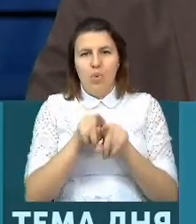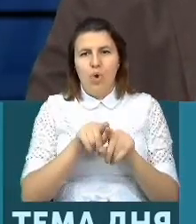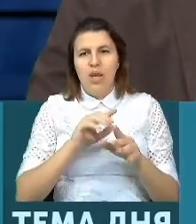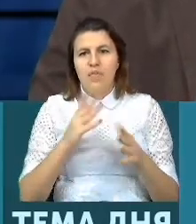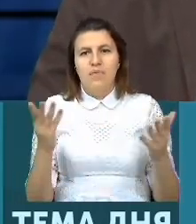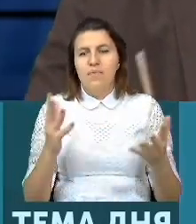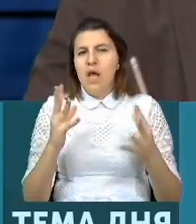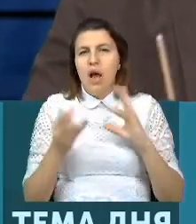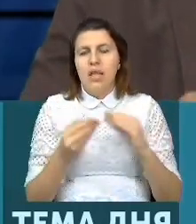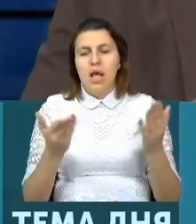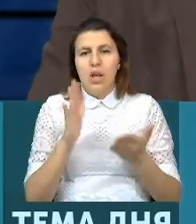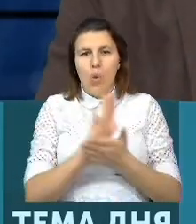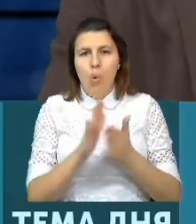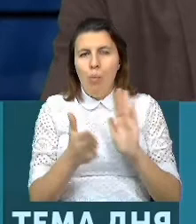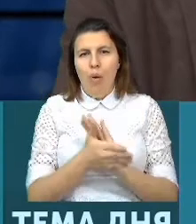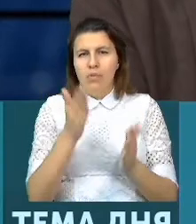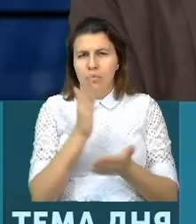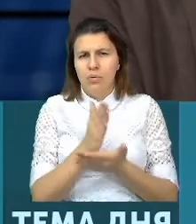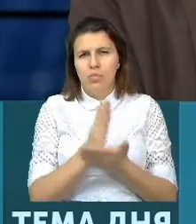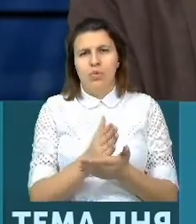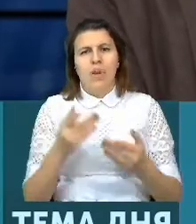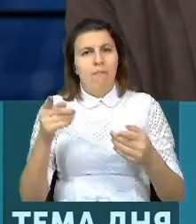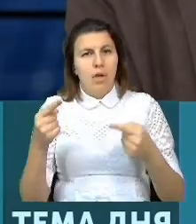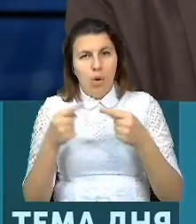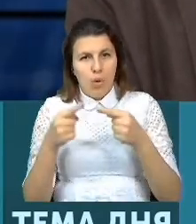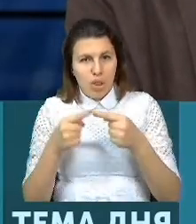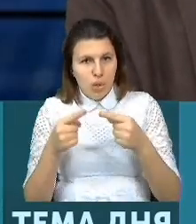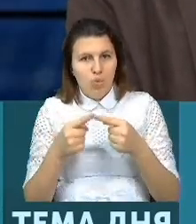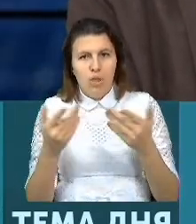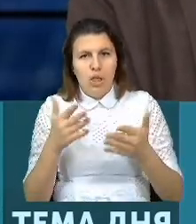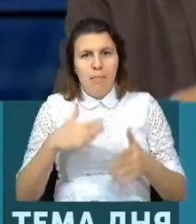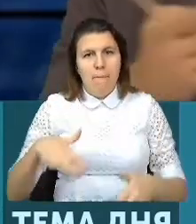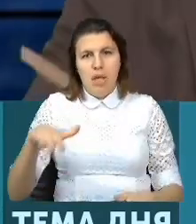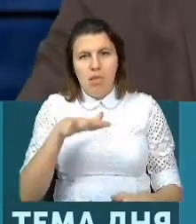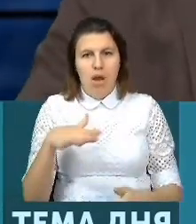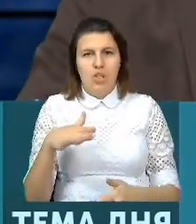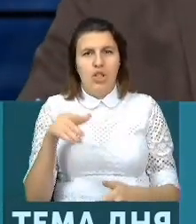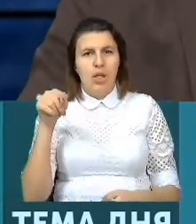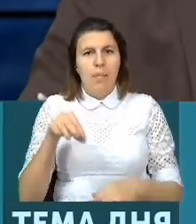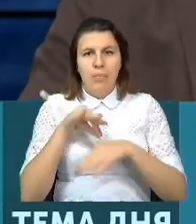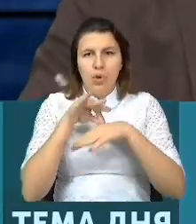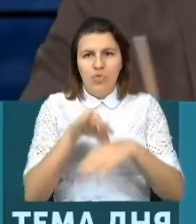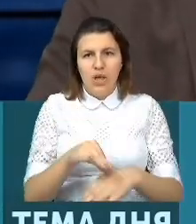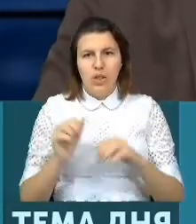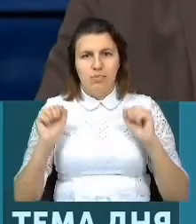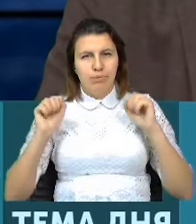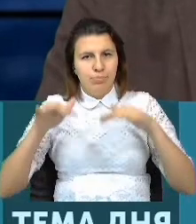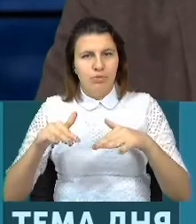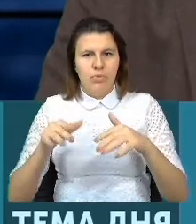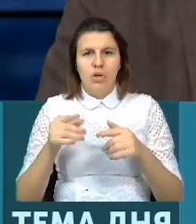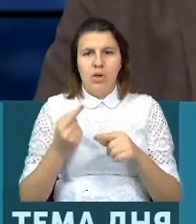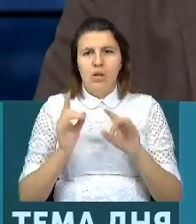існує? Та? Чи ви орендуєте комунальний якийсь майданчик і, власне, там проводите заходи? От розкажіть про це, будь